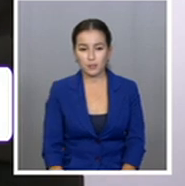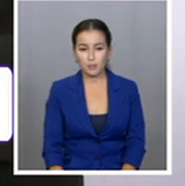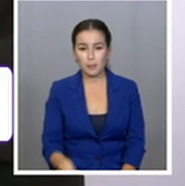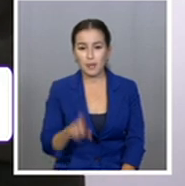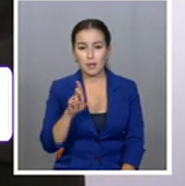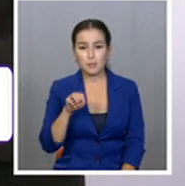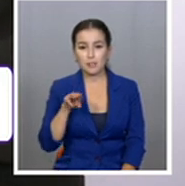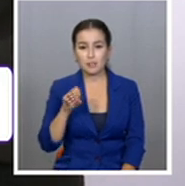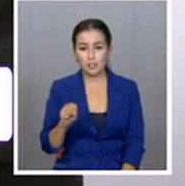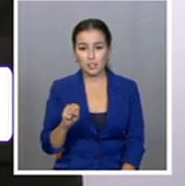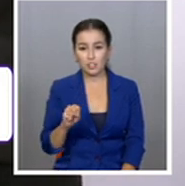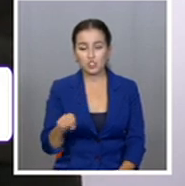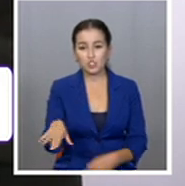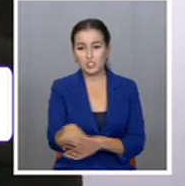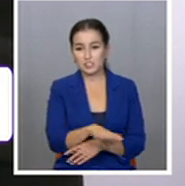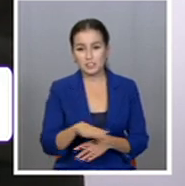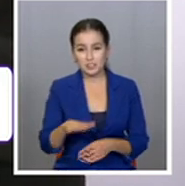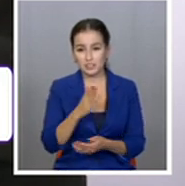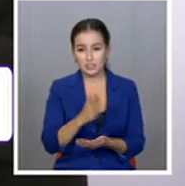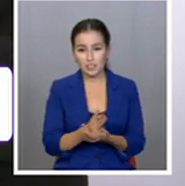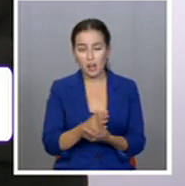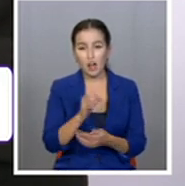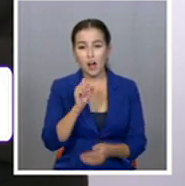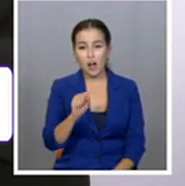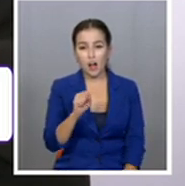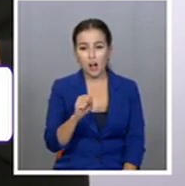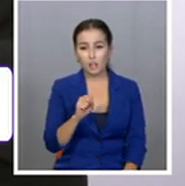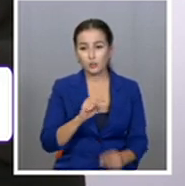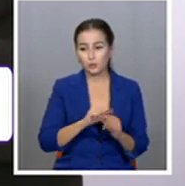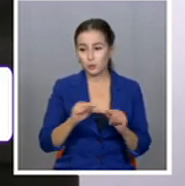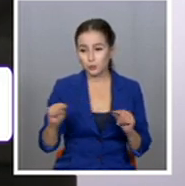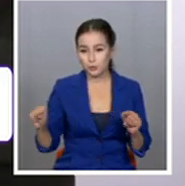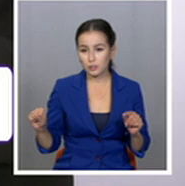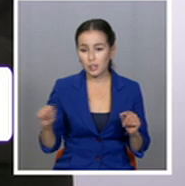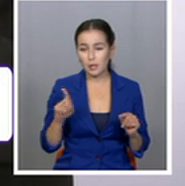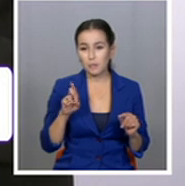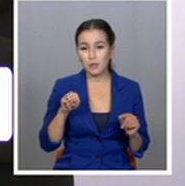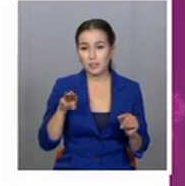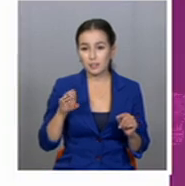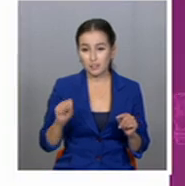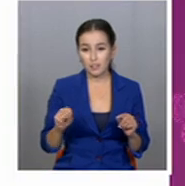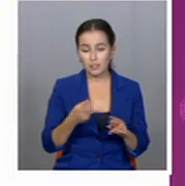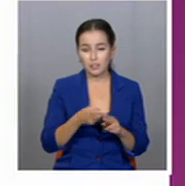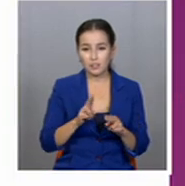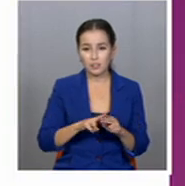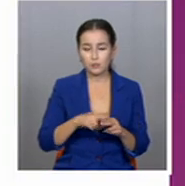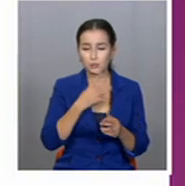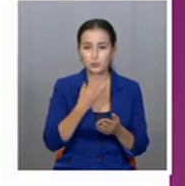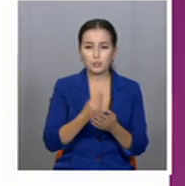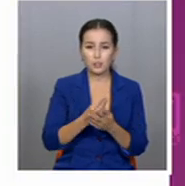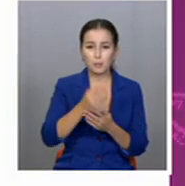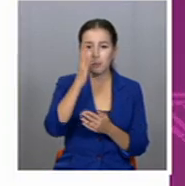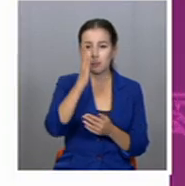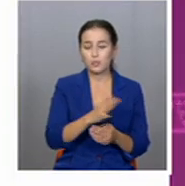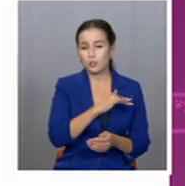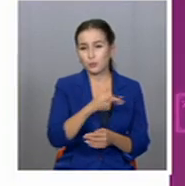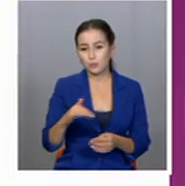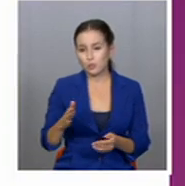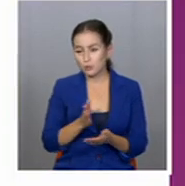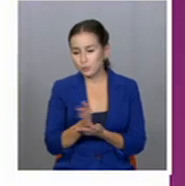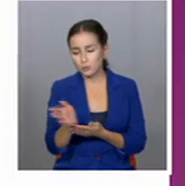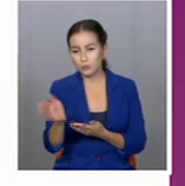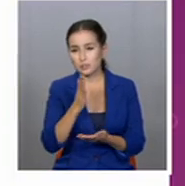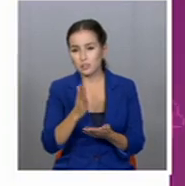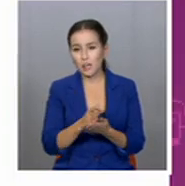Бетті жазықтығы берілген, А түзуі бетті жазықтығына перпендикуляр түзу. Егер альфа жазықтығы осы